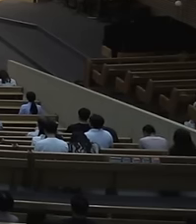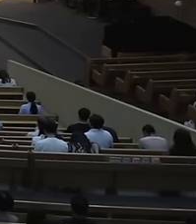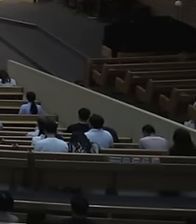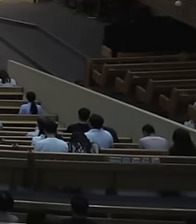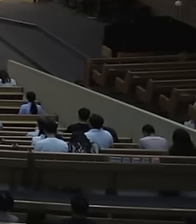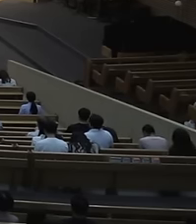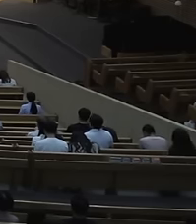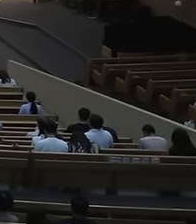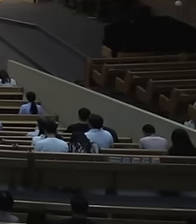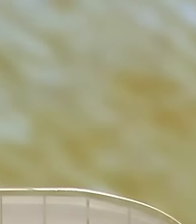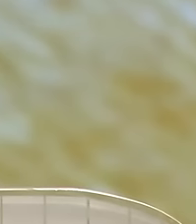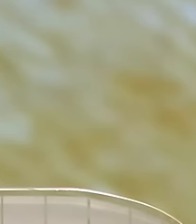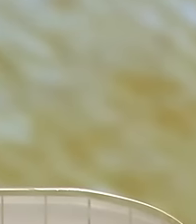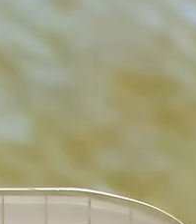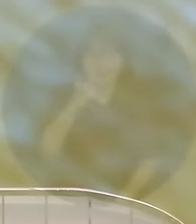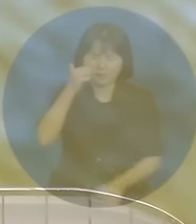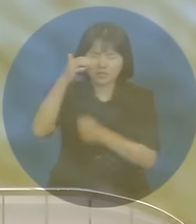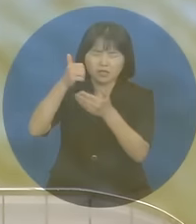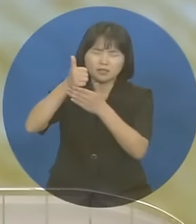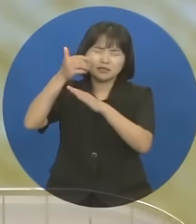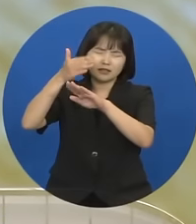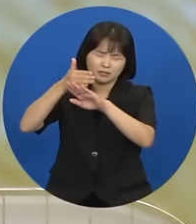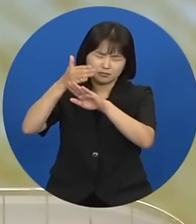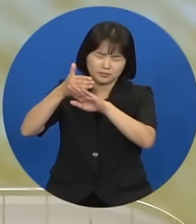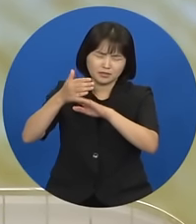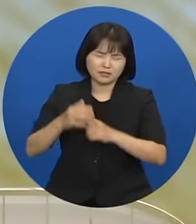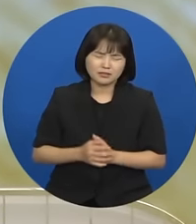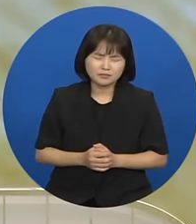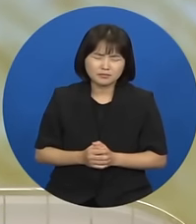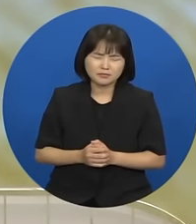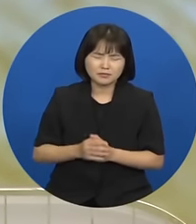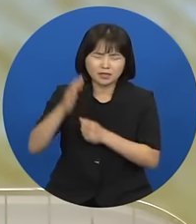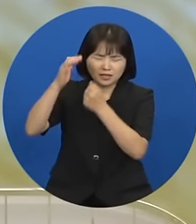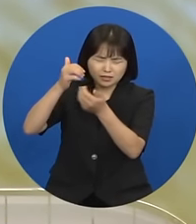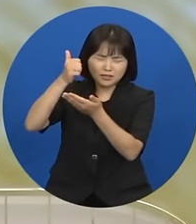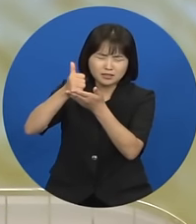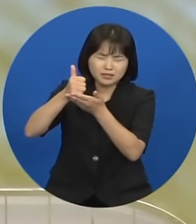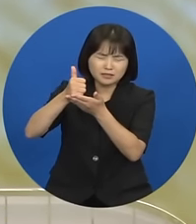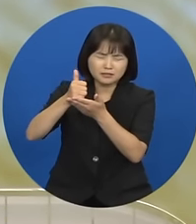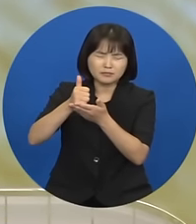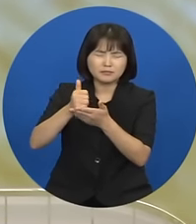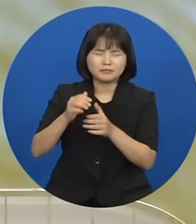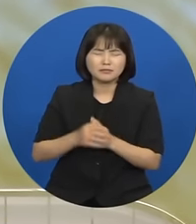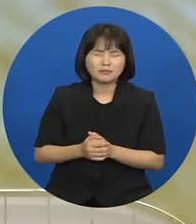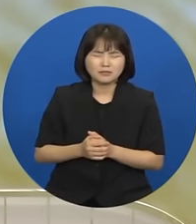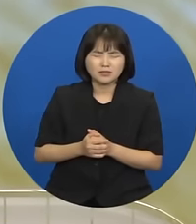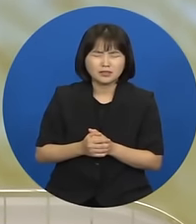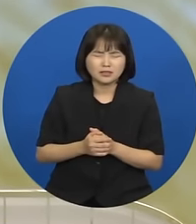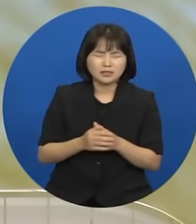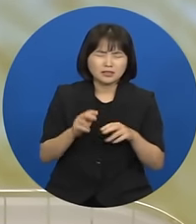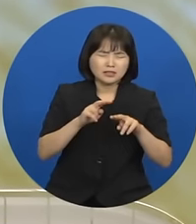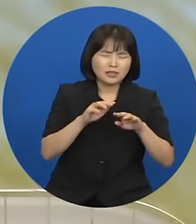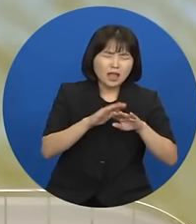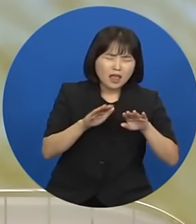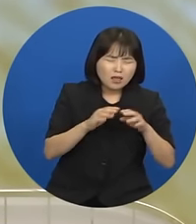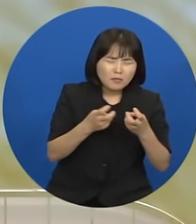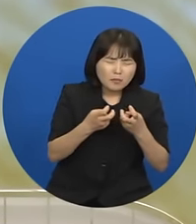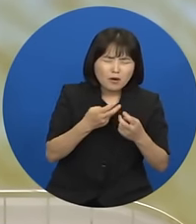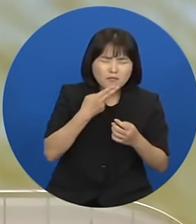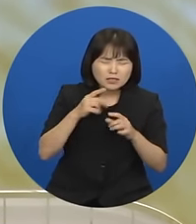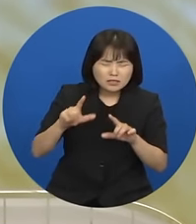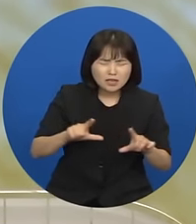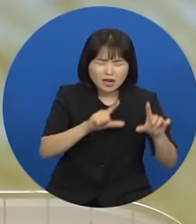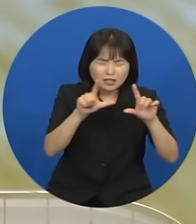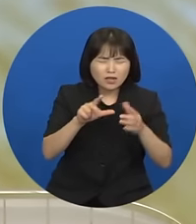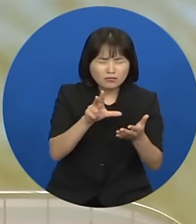주옵소서. 아버지 하나님, 감사합니다. 하나님, 때때로 답 없이 살아가야 하는 참 많은 문제들이